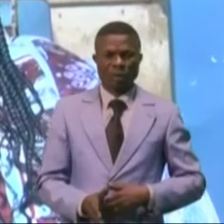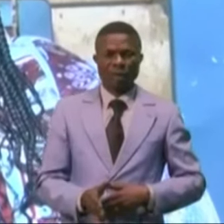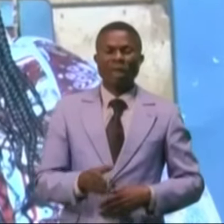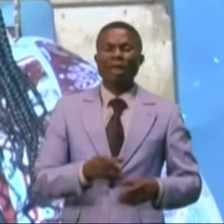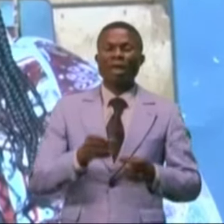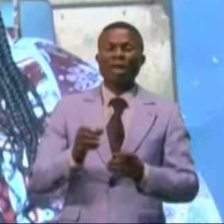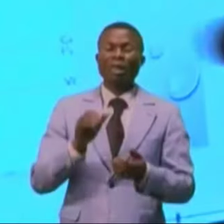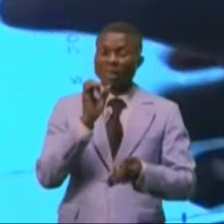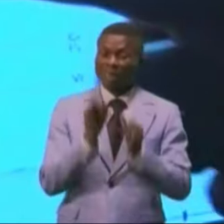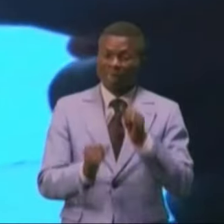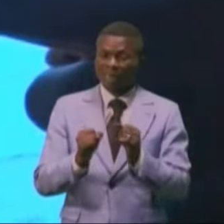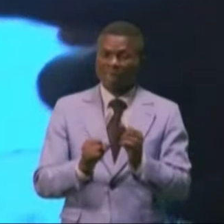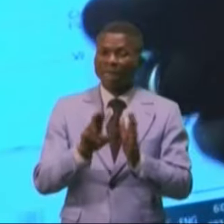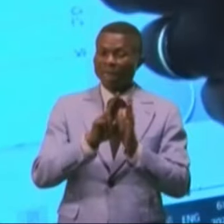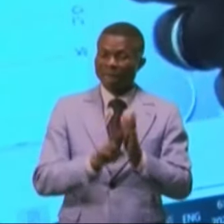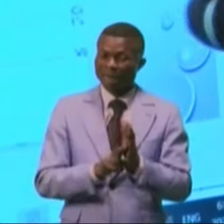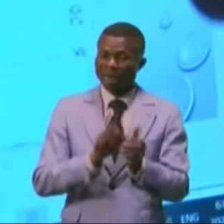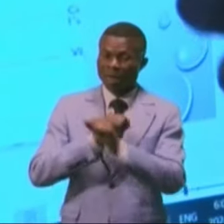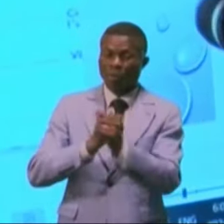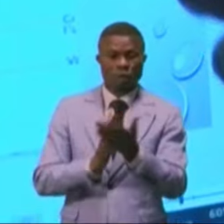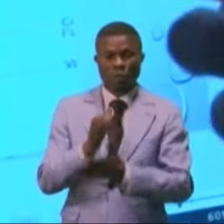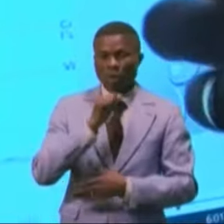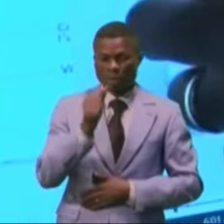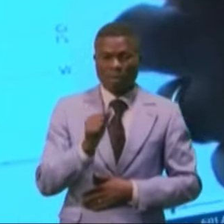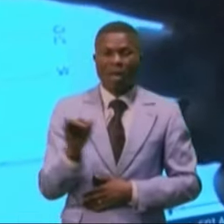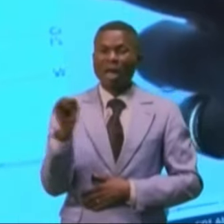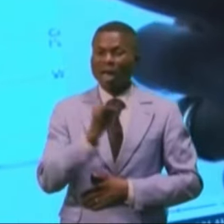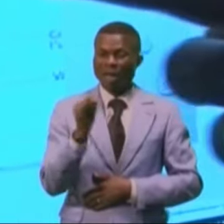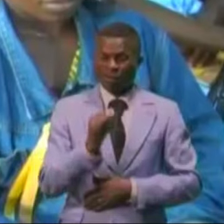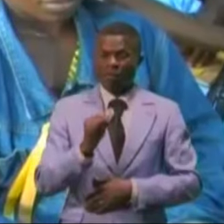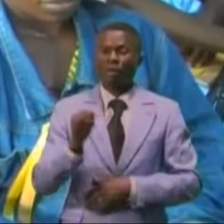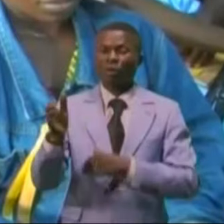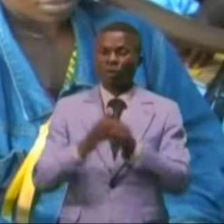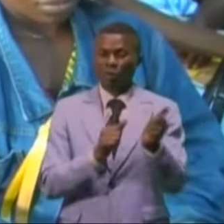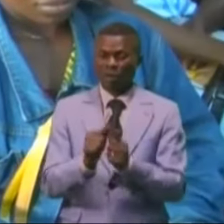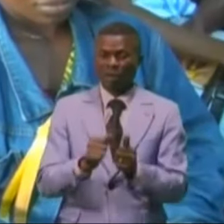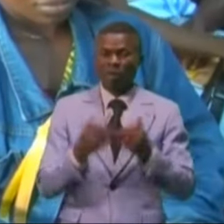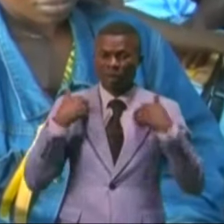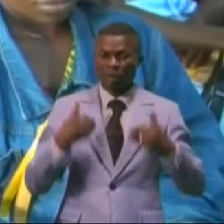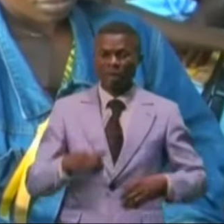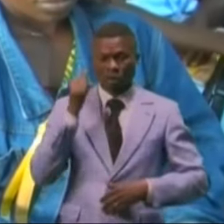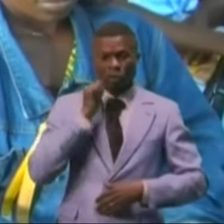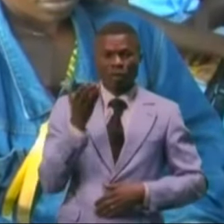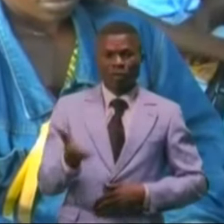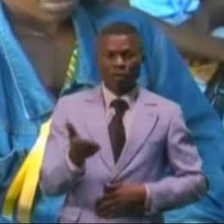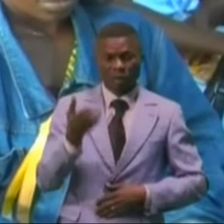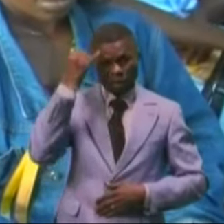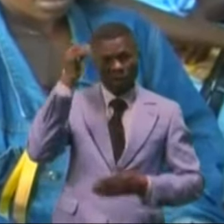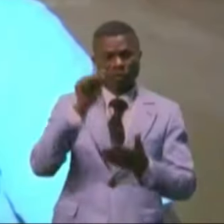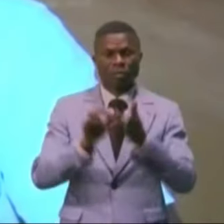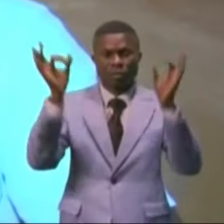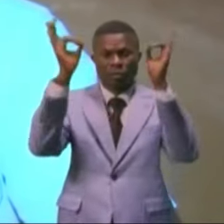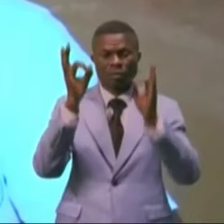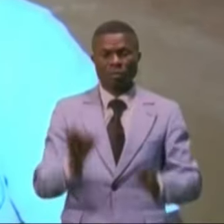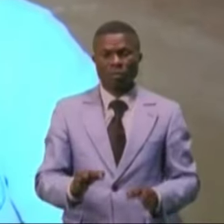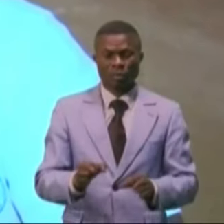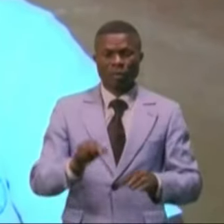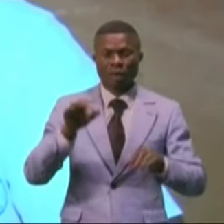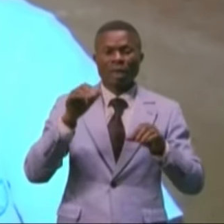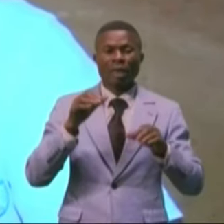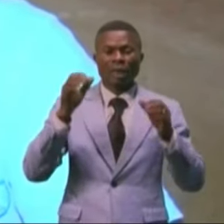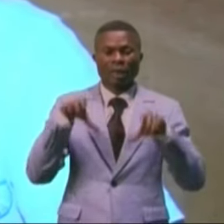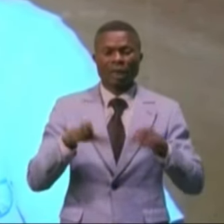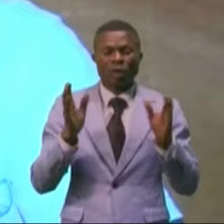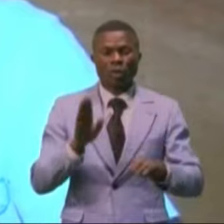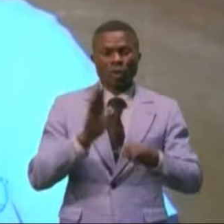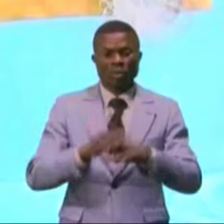de celle-ci peut entraîner des infections de l'appareil urinaire. C'est dans cette optique que la Fédération de la diaspora congolaise,